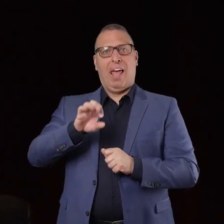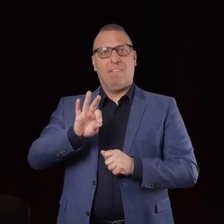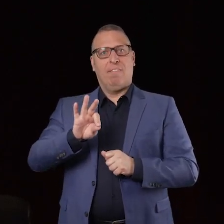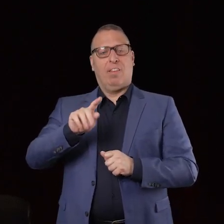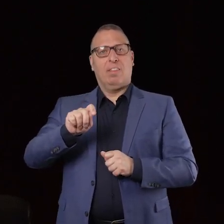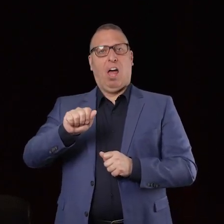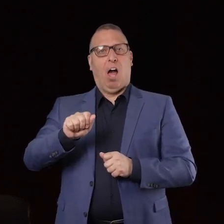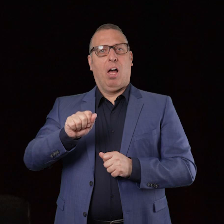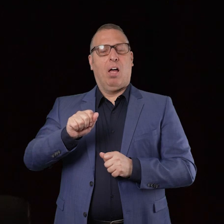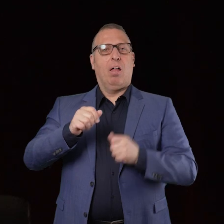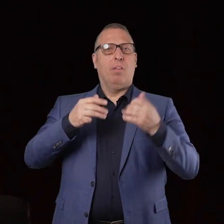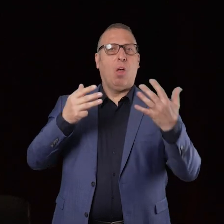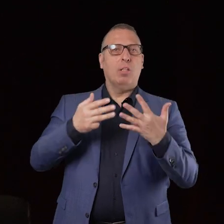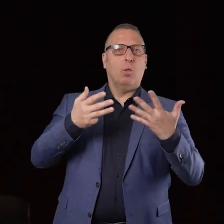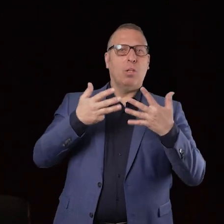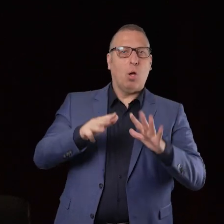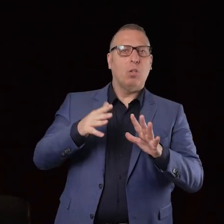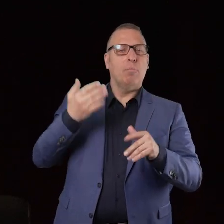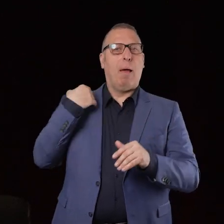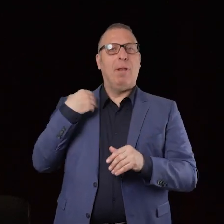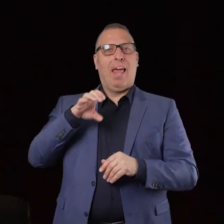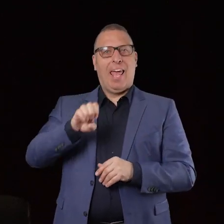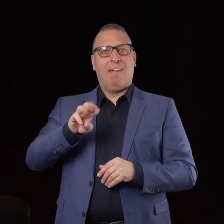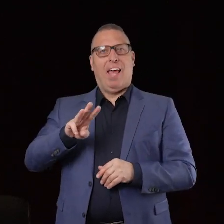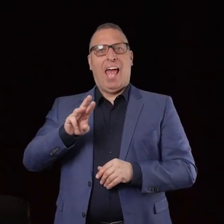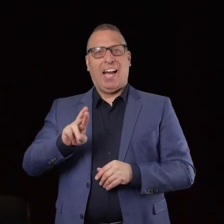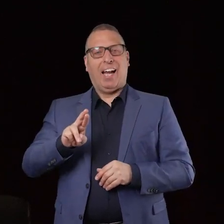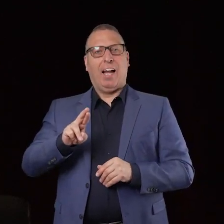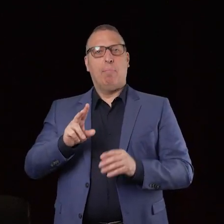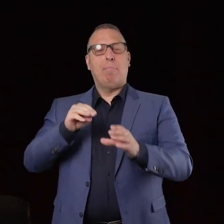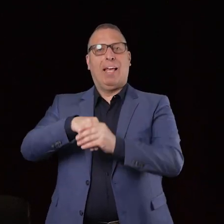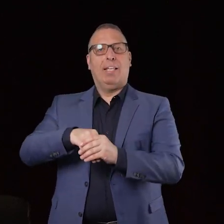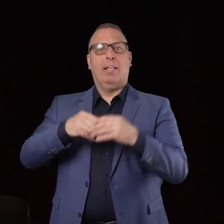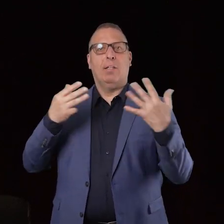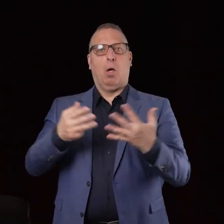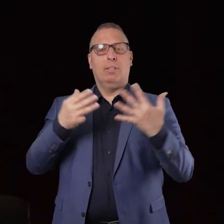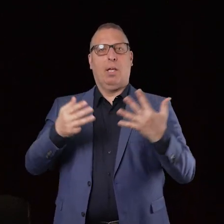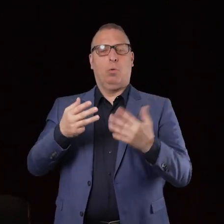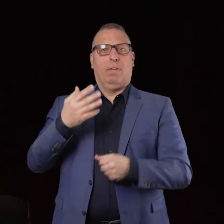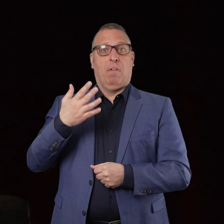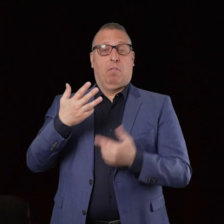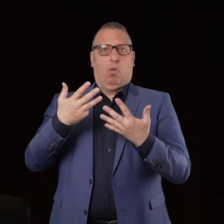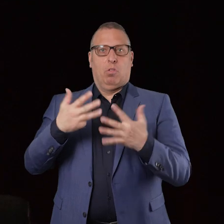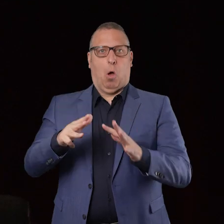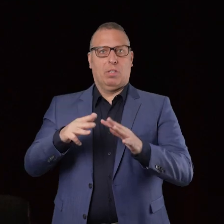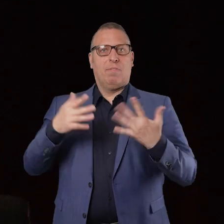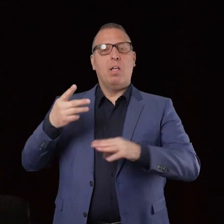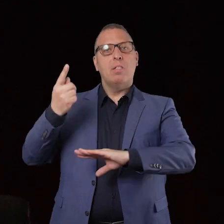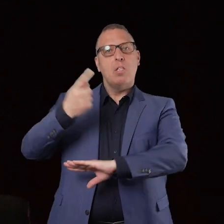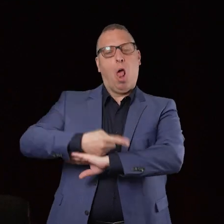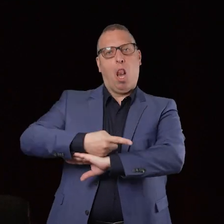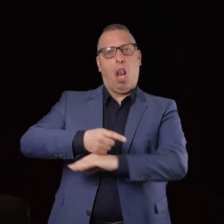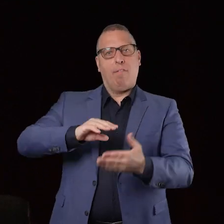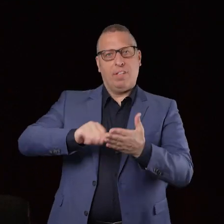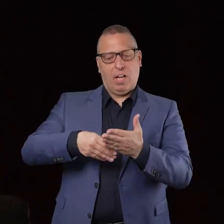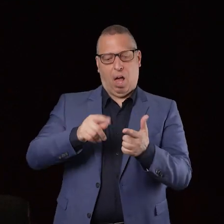bei EFTA 1991 oder beim EBR-Beitritt 1995. Was der Zollvertrag